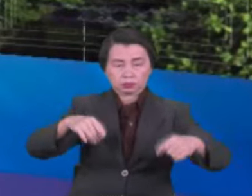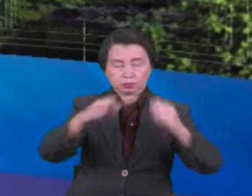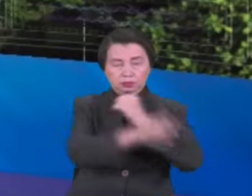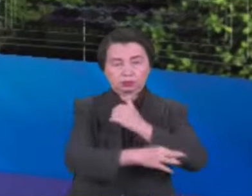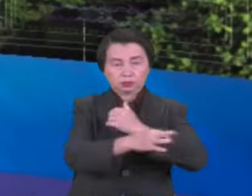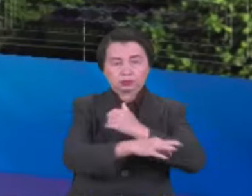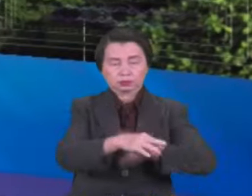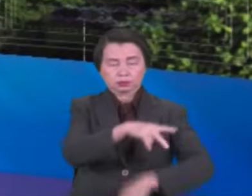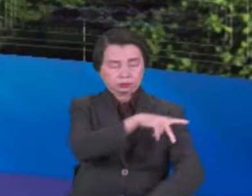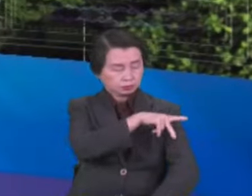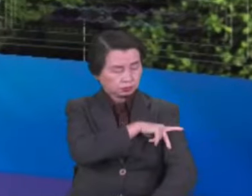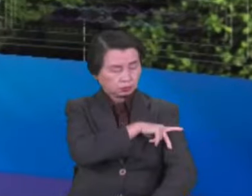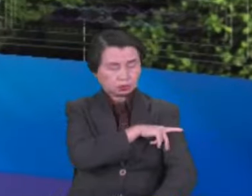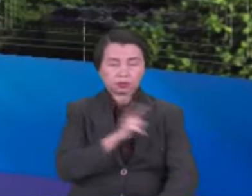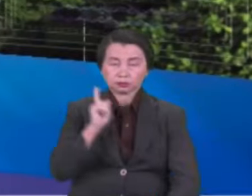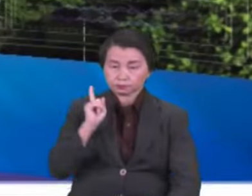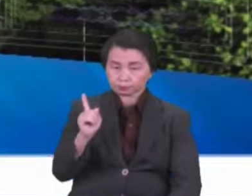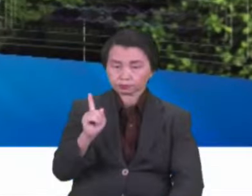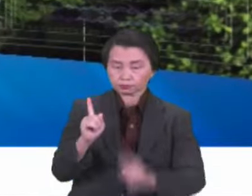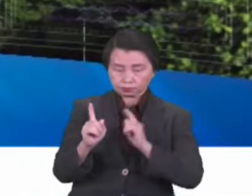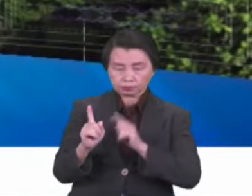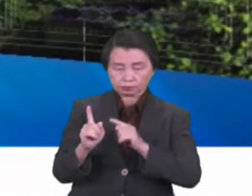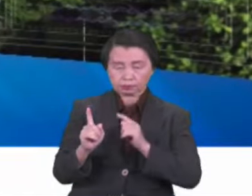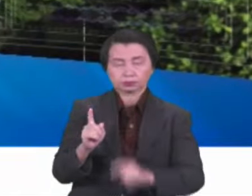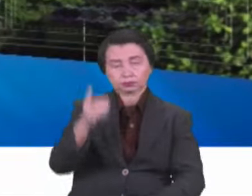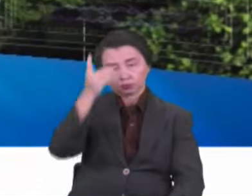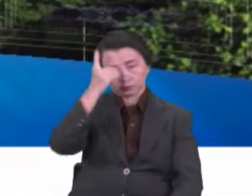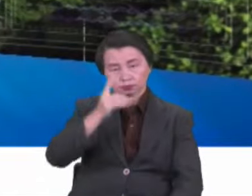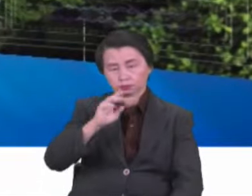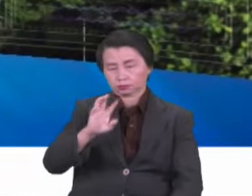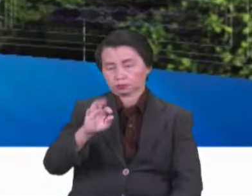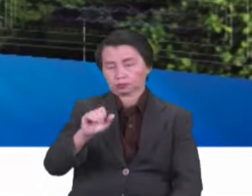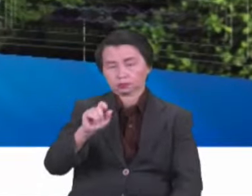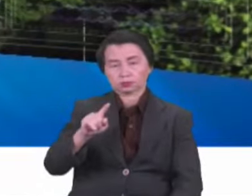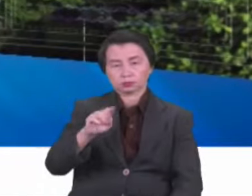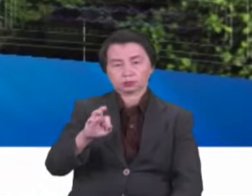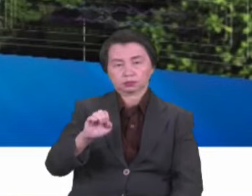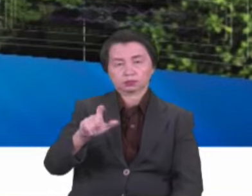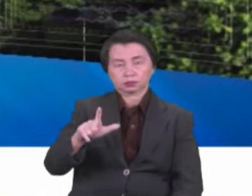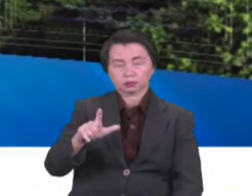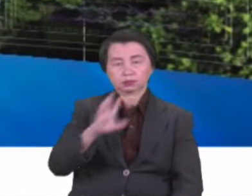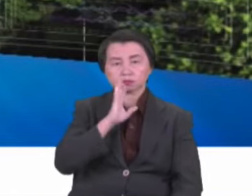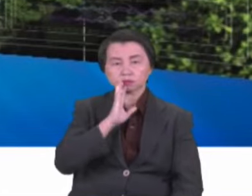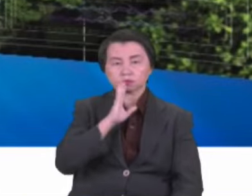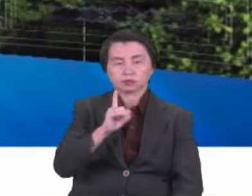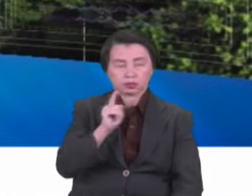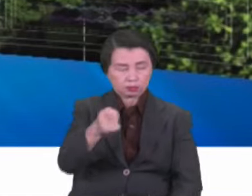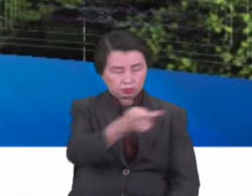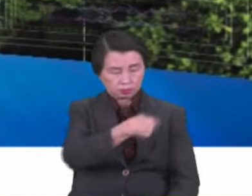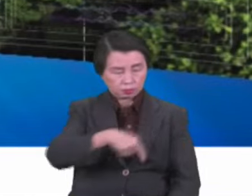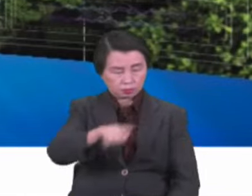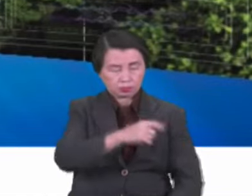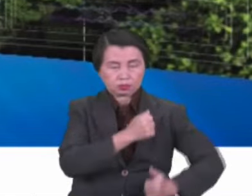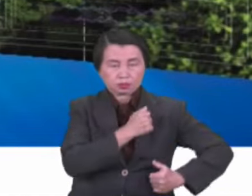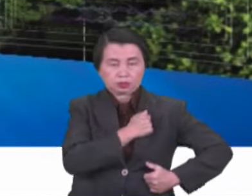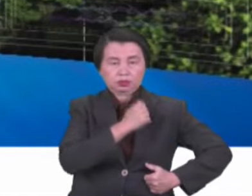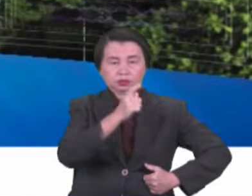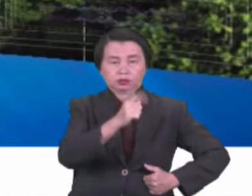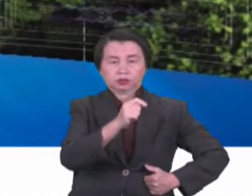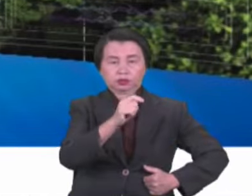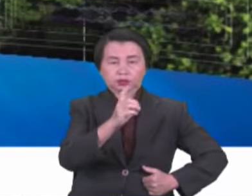Panglima Brigade Pertama Infanteri Malaysia, Brigadier Jeneral Datuk Muhammad Saiful Hisham Baharun berkata, mereka terdiri daripada Tentera Darat